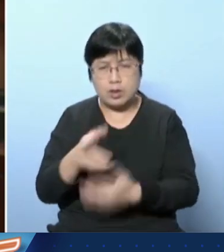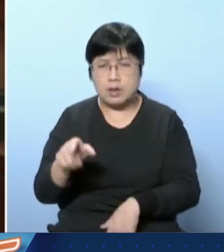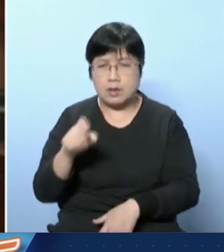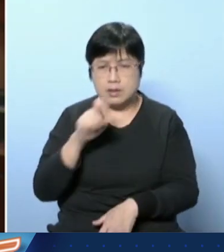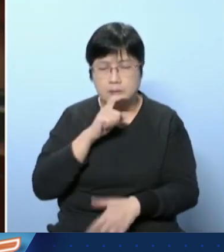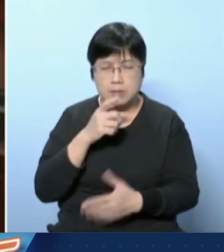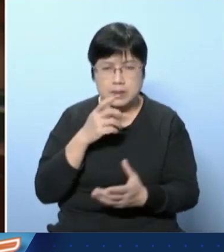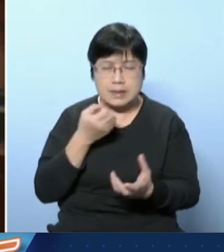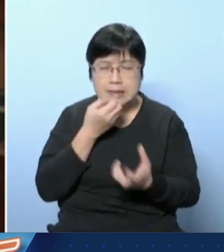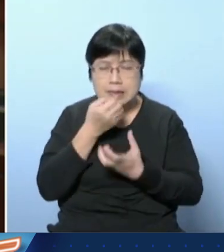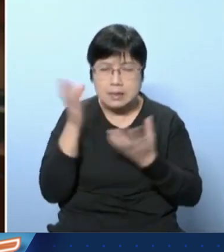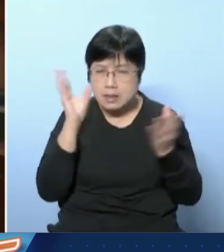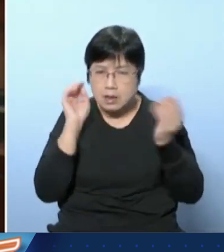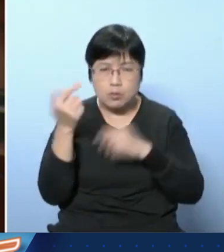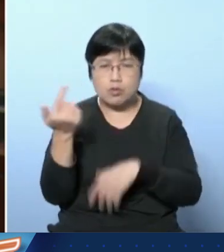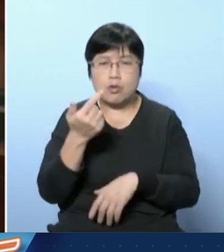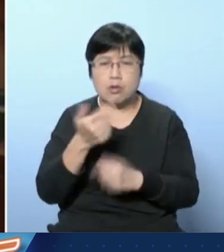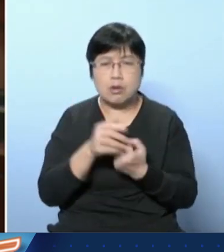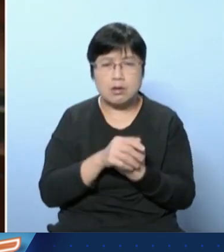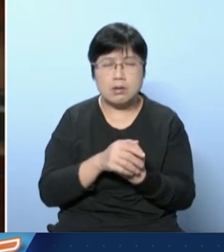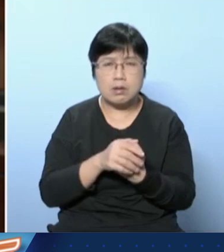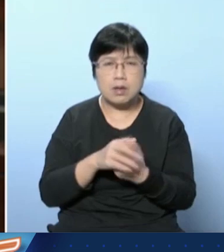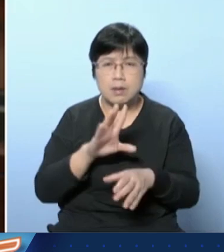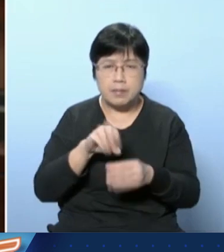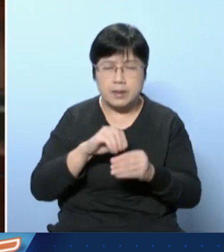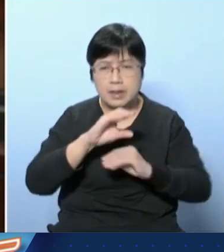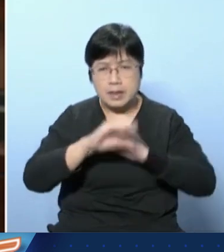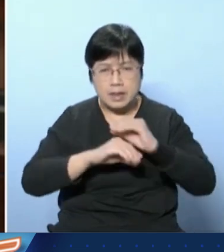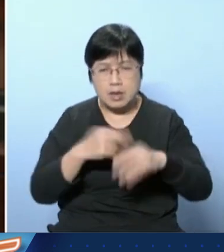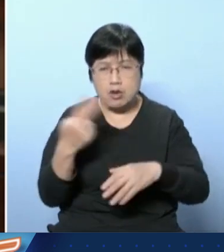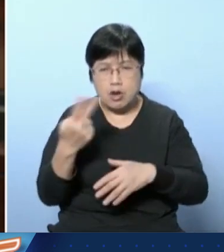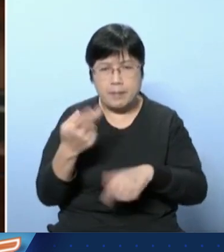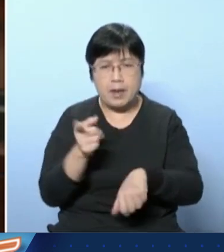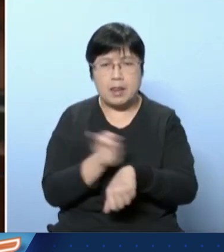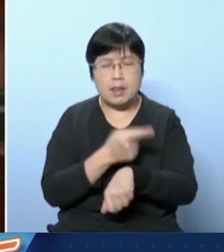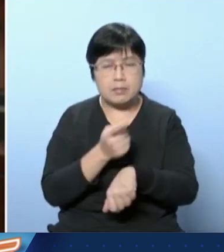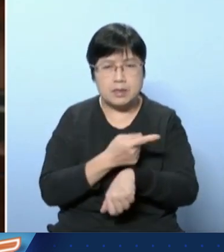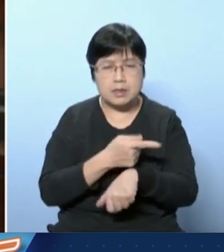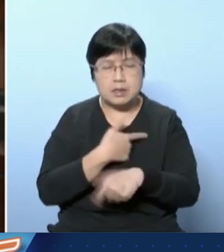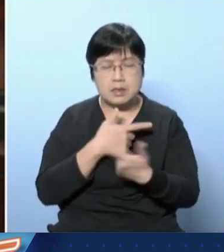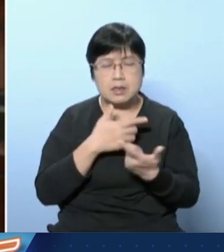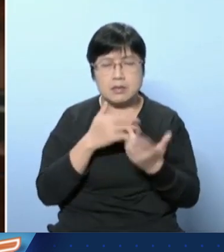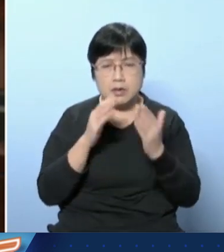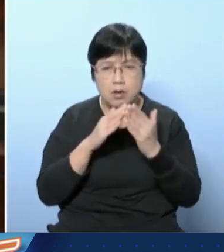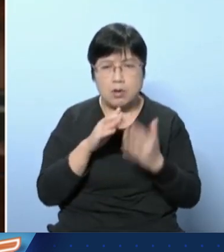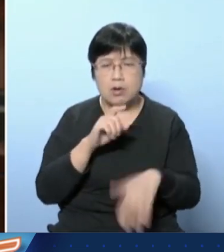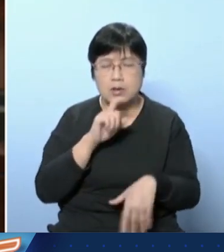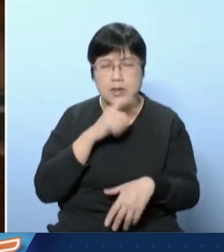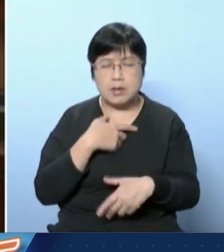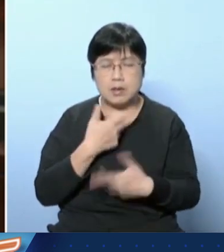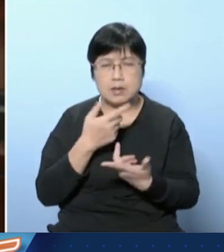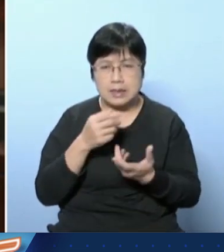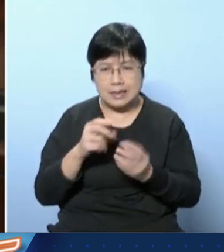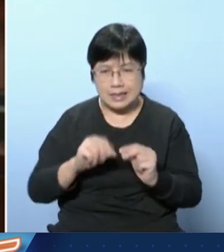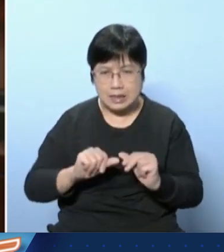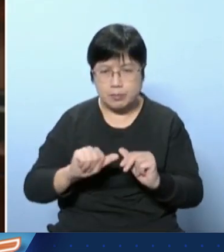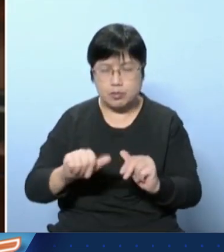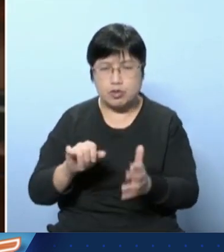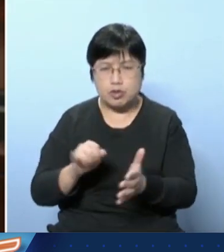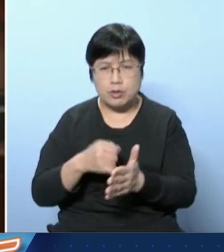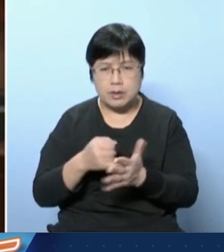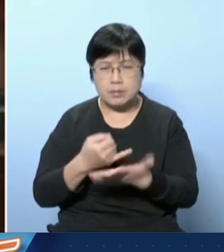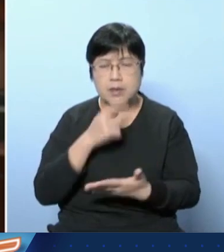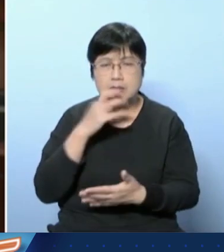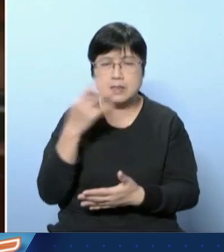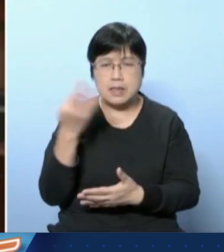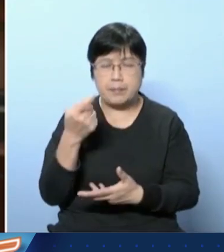好多嘅意見嚇，包括咧就係興建了20,000個過渡性房屋啦，又發放了現金津貼啦，同埋30,000個簡約公屋的單